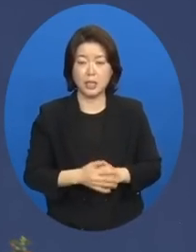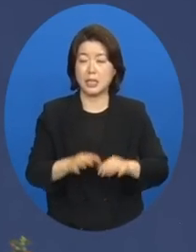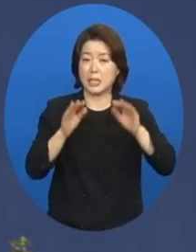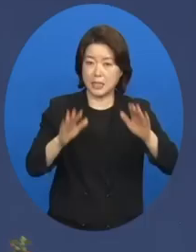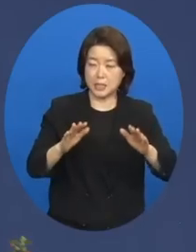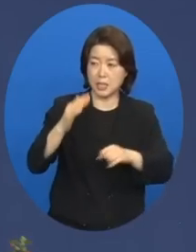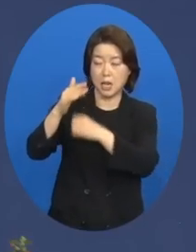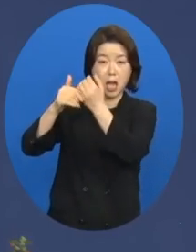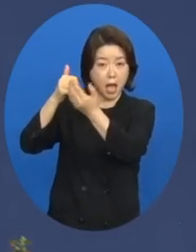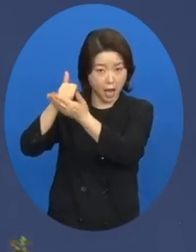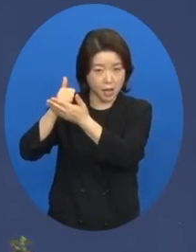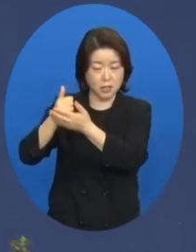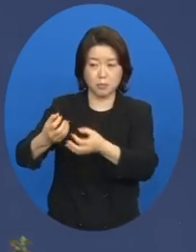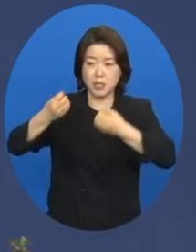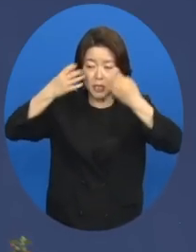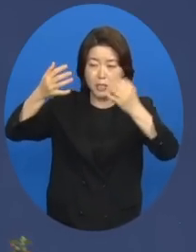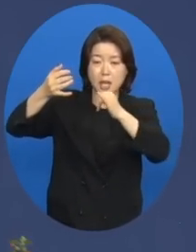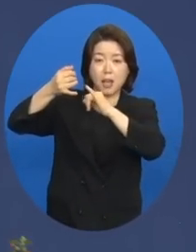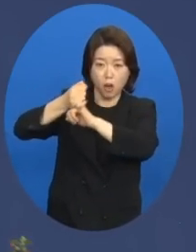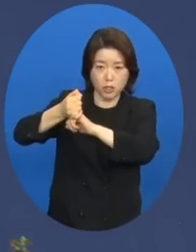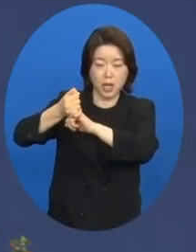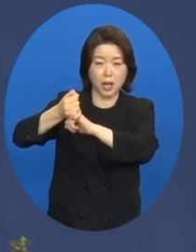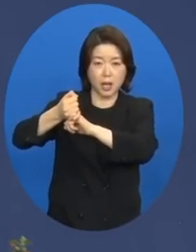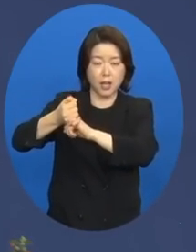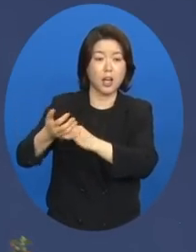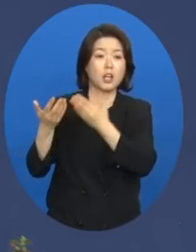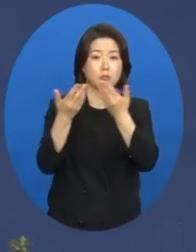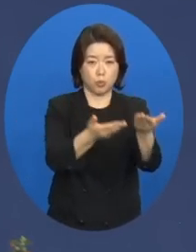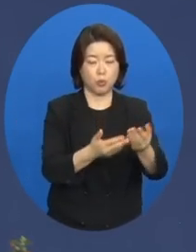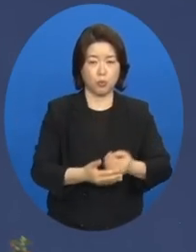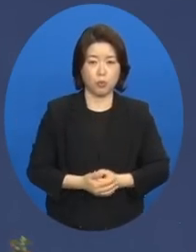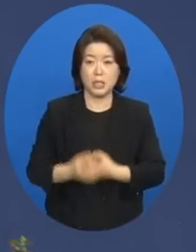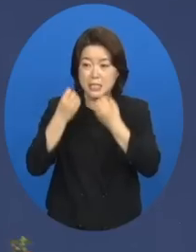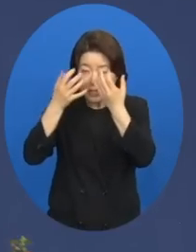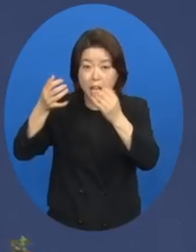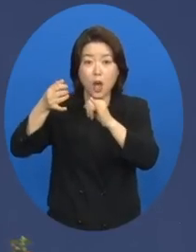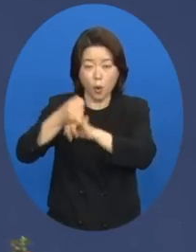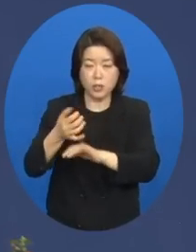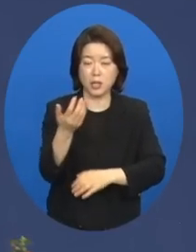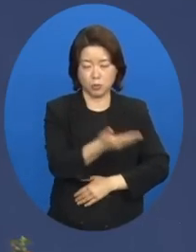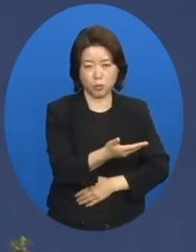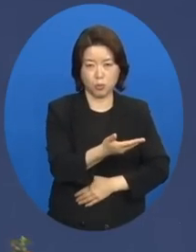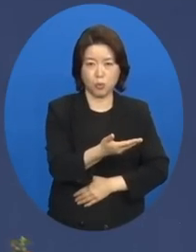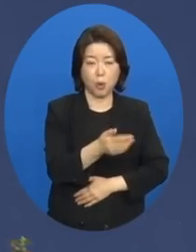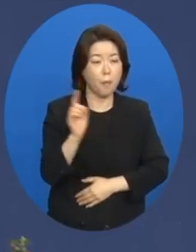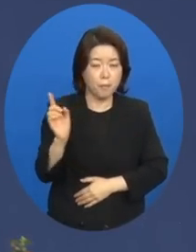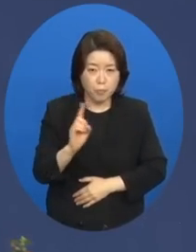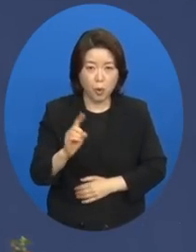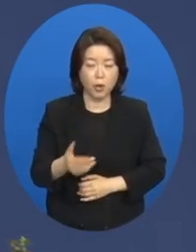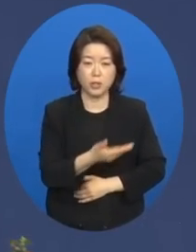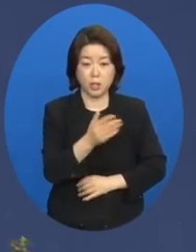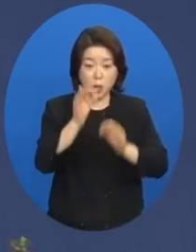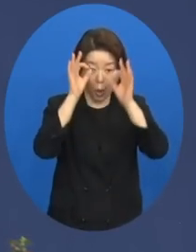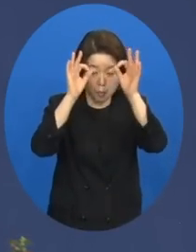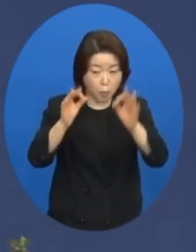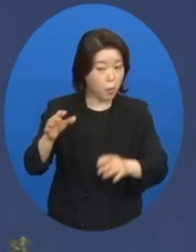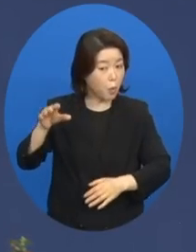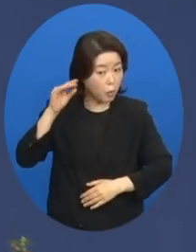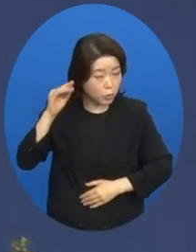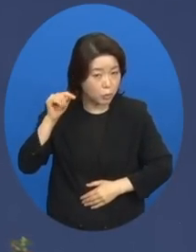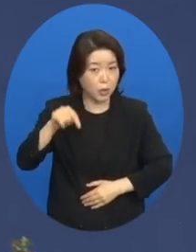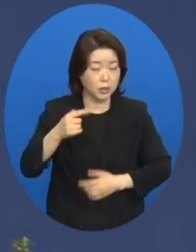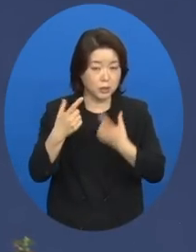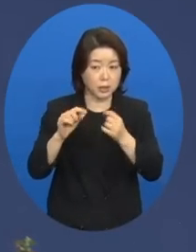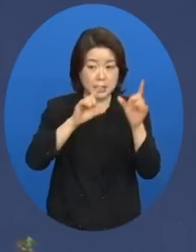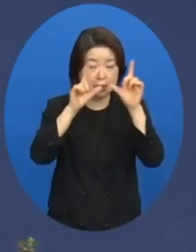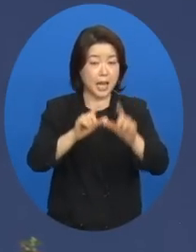이제는 하나님이 새 언약을 약속해 주신다. 그 새 언약은 너희가 보고 듣고도 그렇게 살